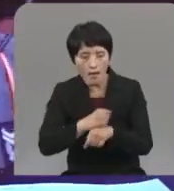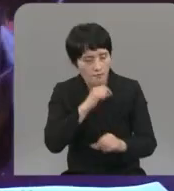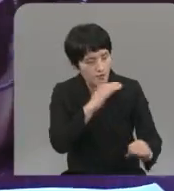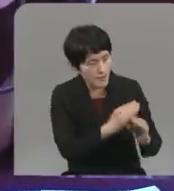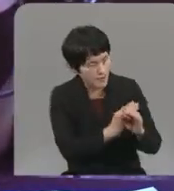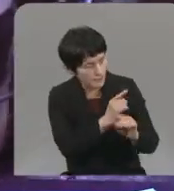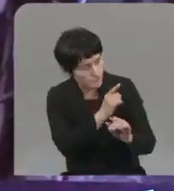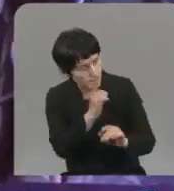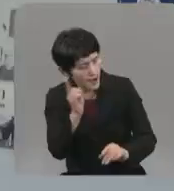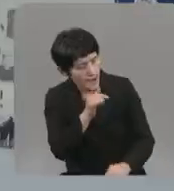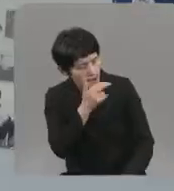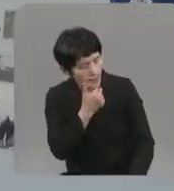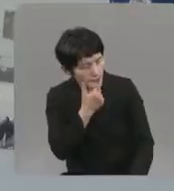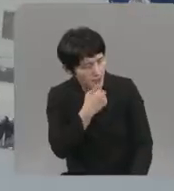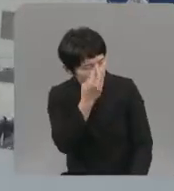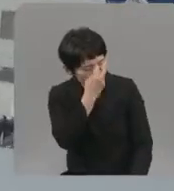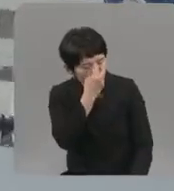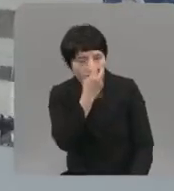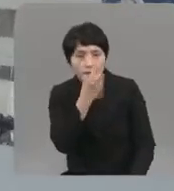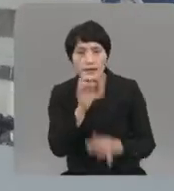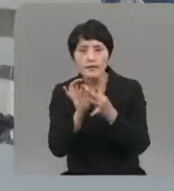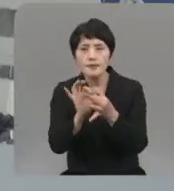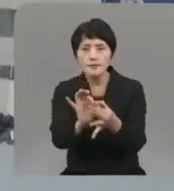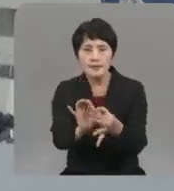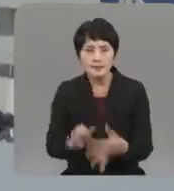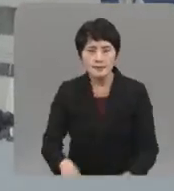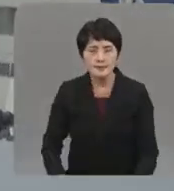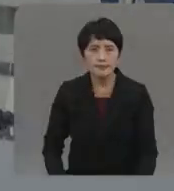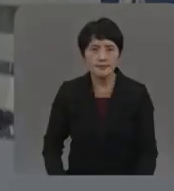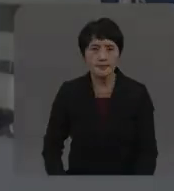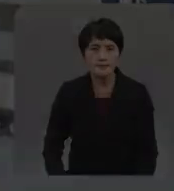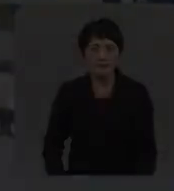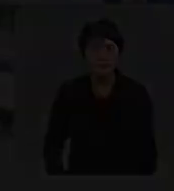sembari terus mengamati kemungkinan provokasi lanjutan dari Korea Utara